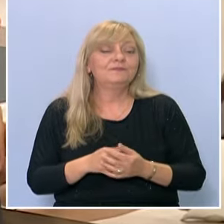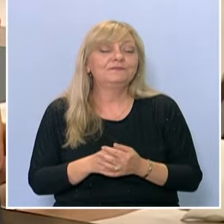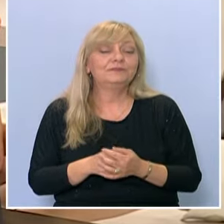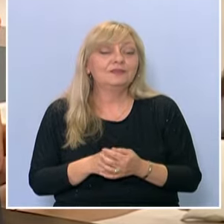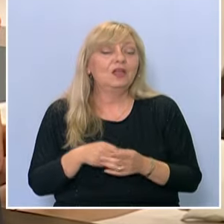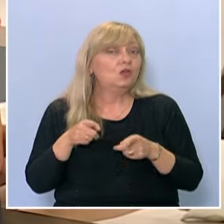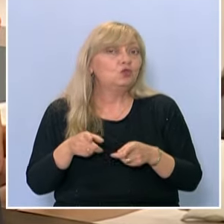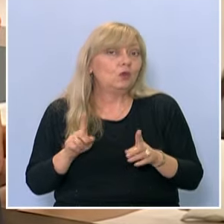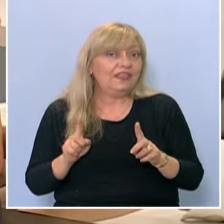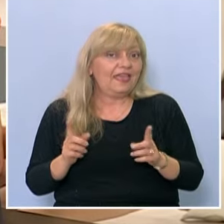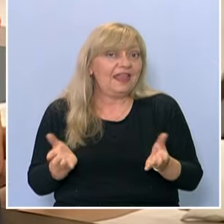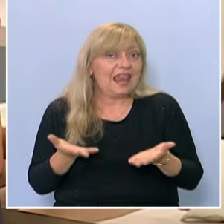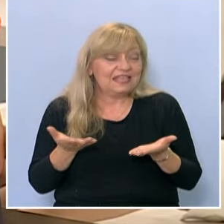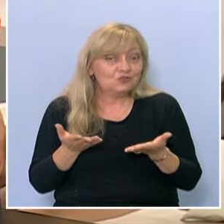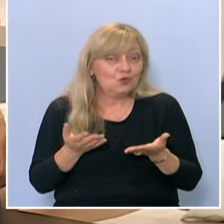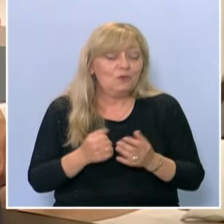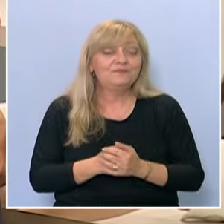не е лесно.